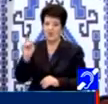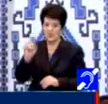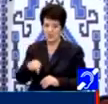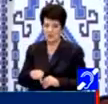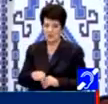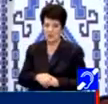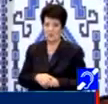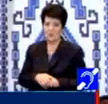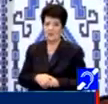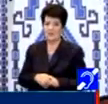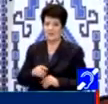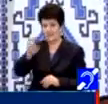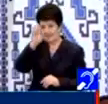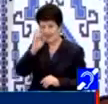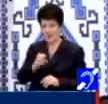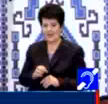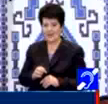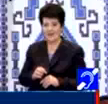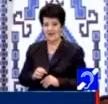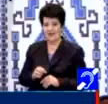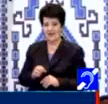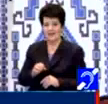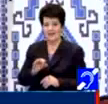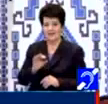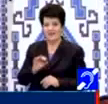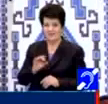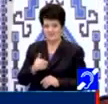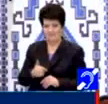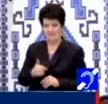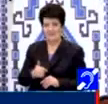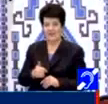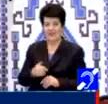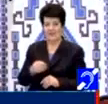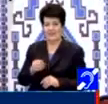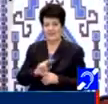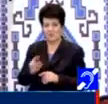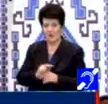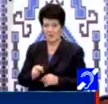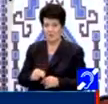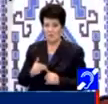dintr-o țară mioritică, educăm bunătatea,